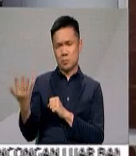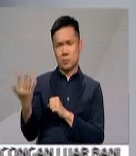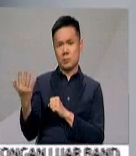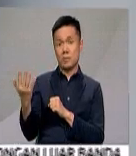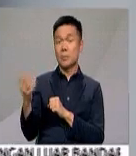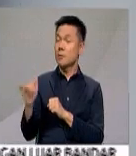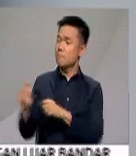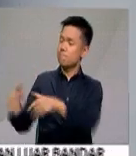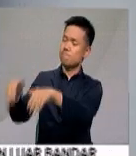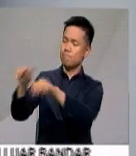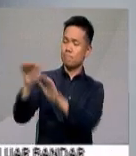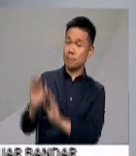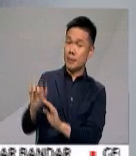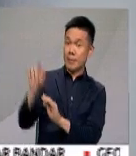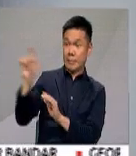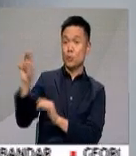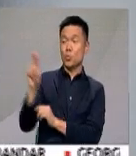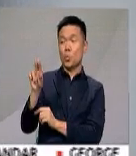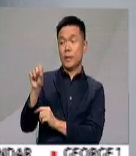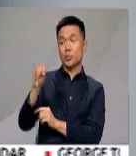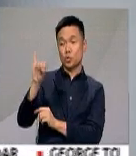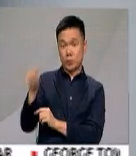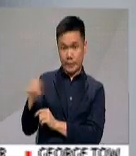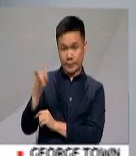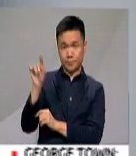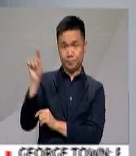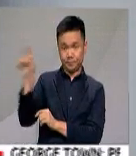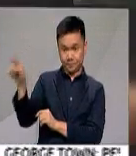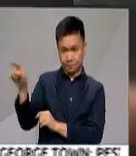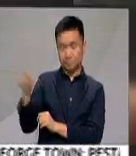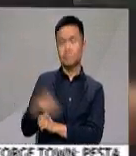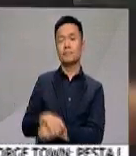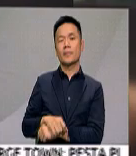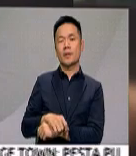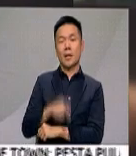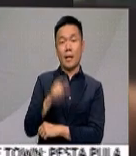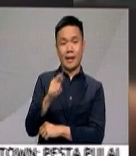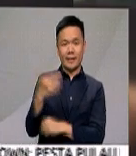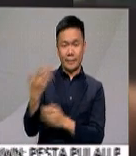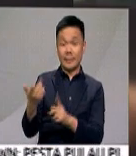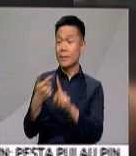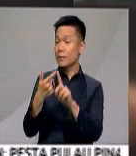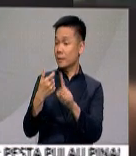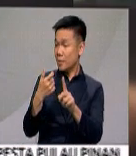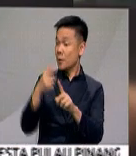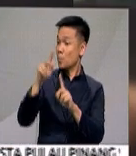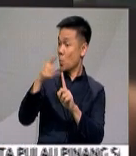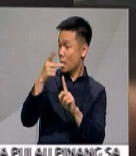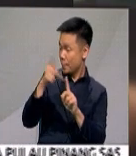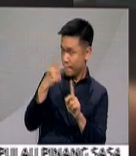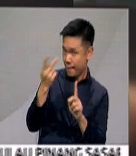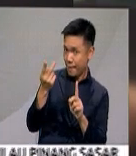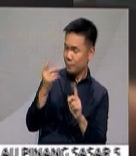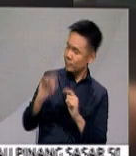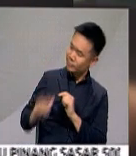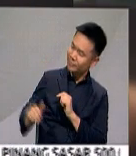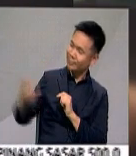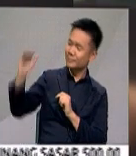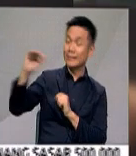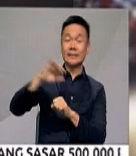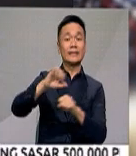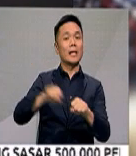Tanah Perkuburan Islam USG Selangor pagi tadi. Allahyarham Puan Rohani berasal dari Pulau Pinang dan dibesarkan di